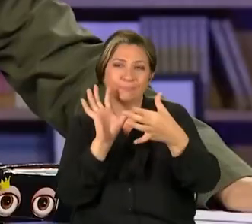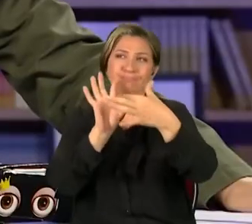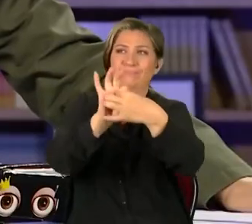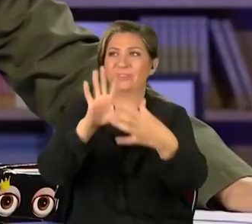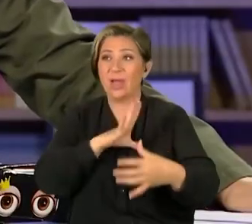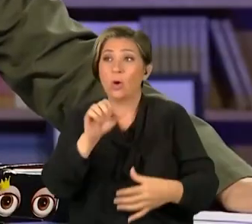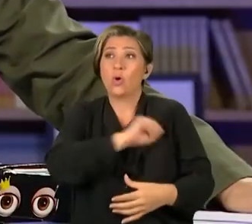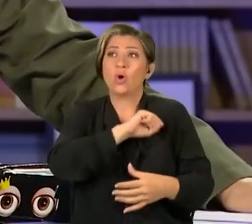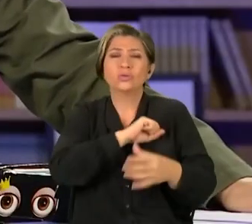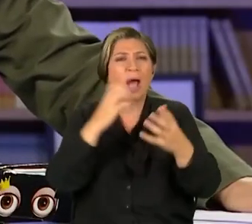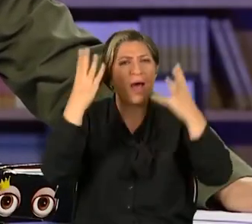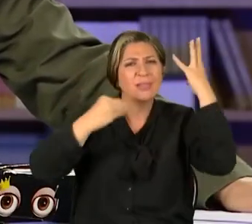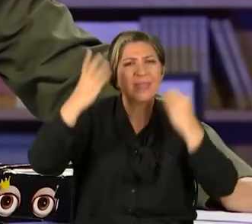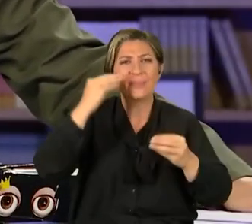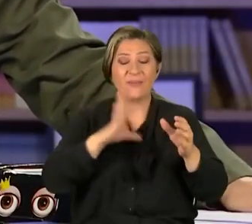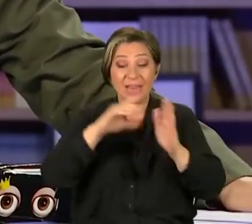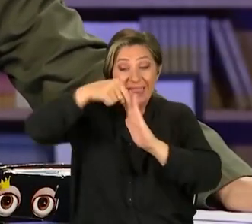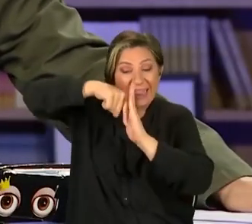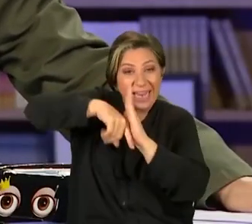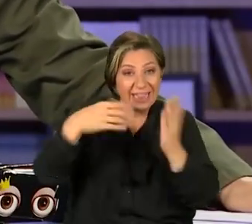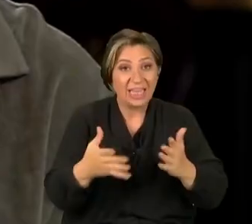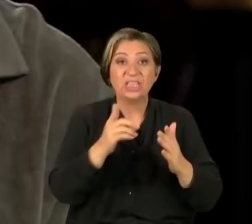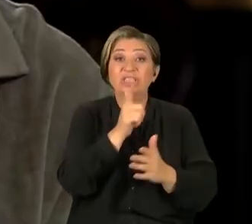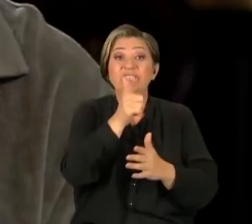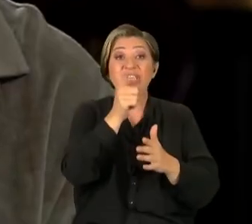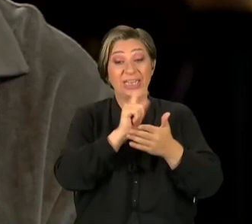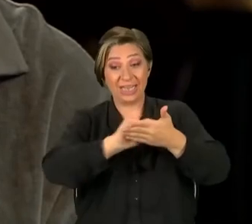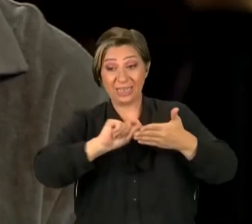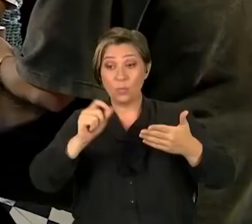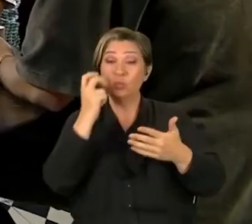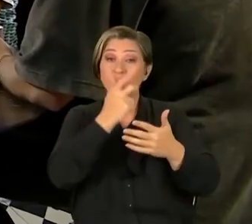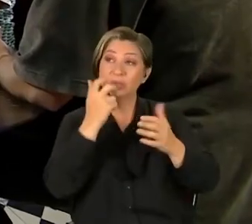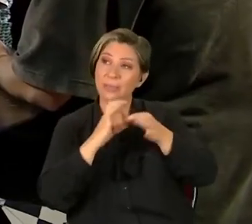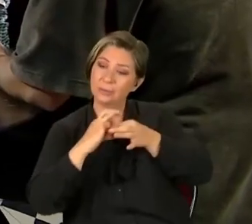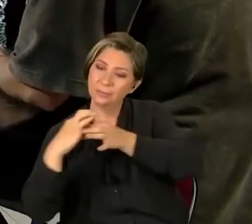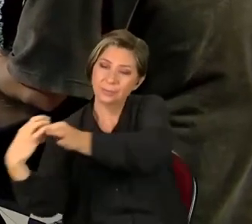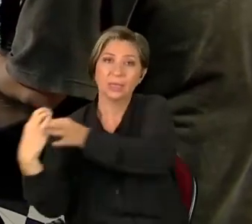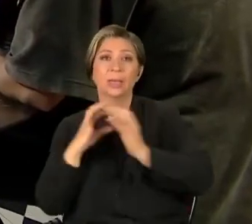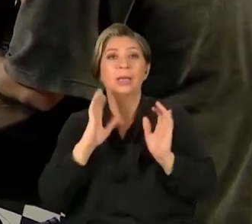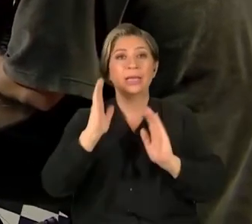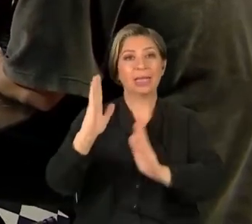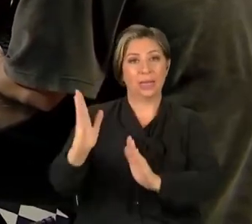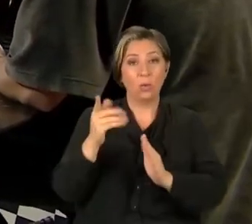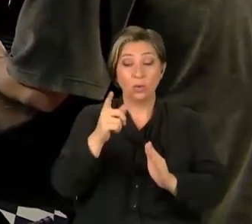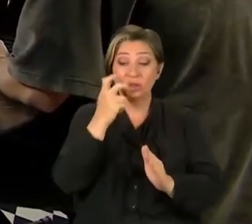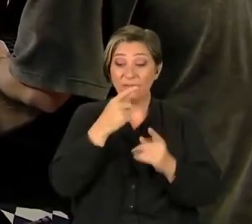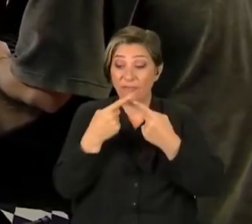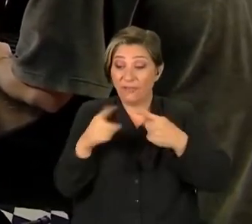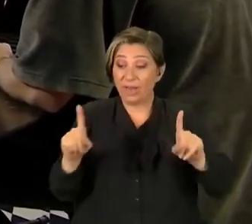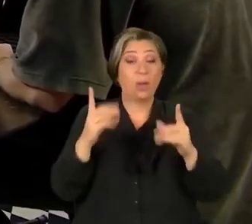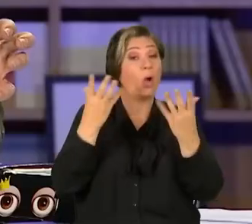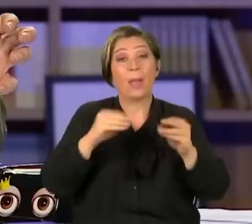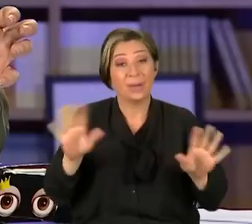korkunç mecazlar vardır Derindir şairlik müziğin akışına göre yani bir şarkının sözleri o şarkıdan farklı